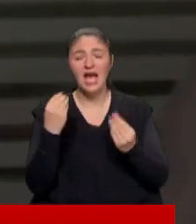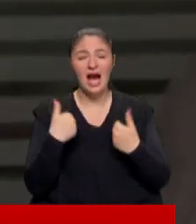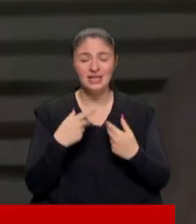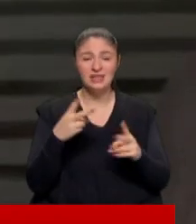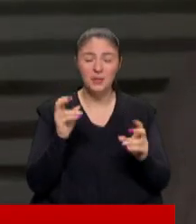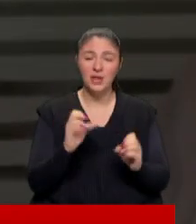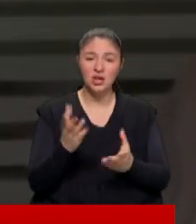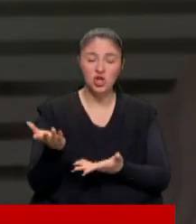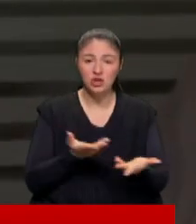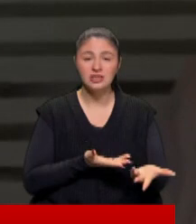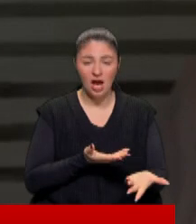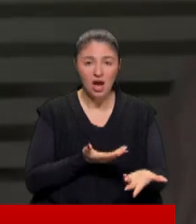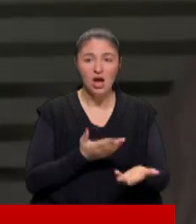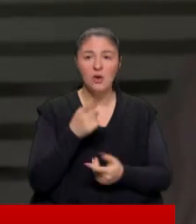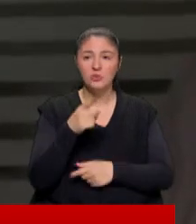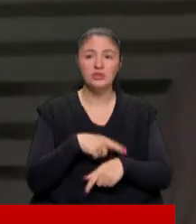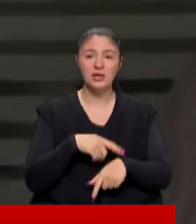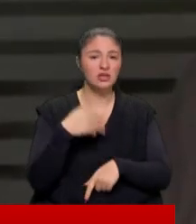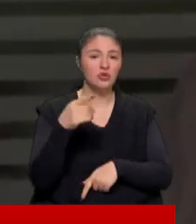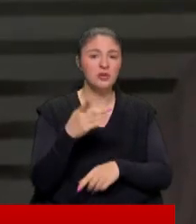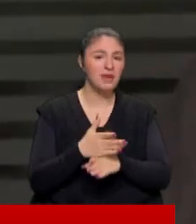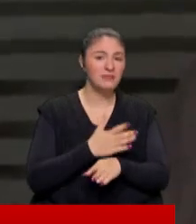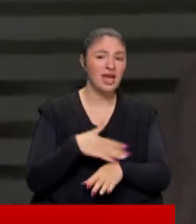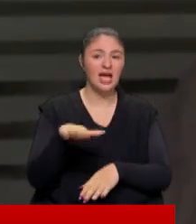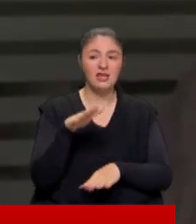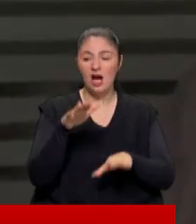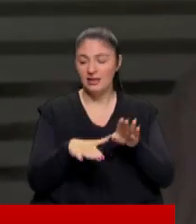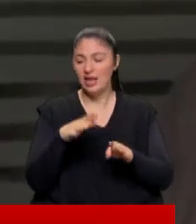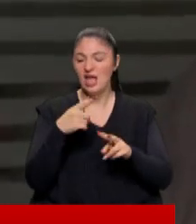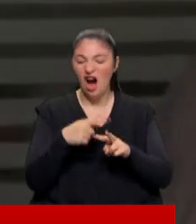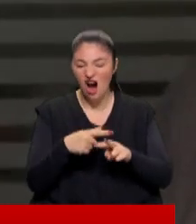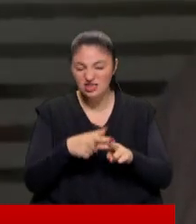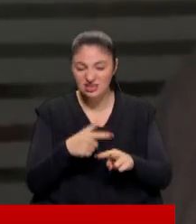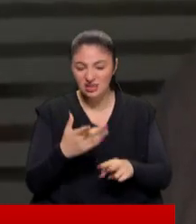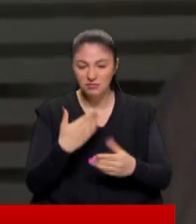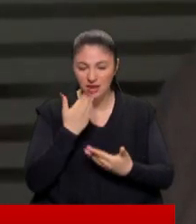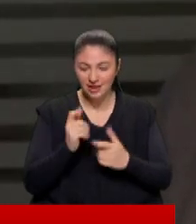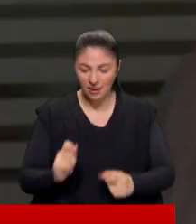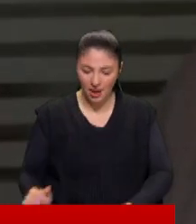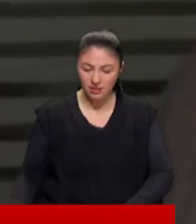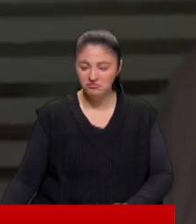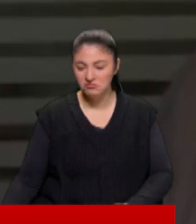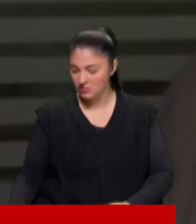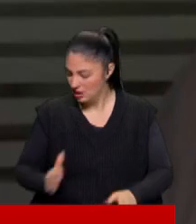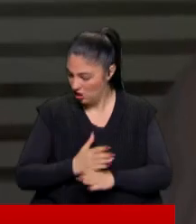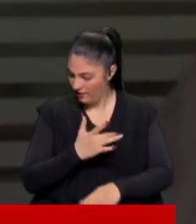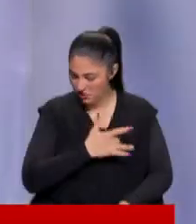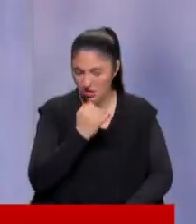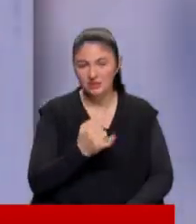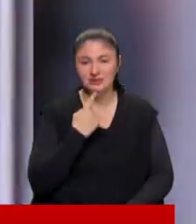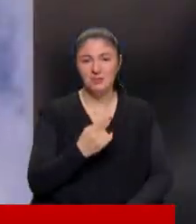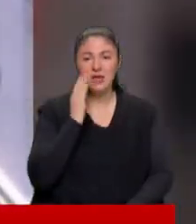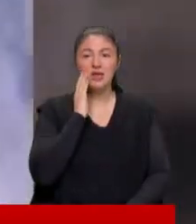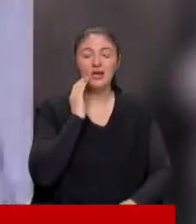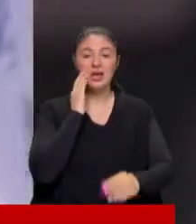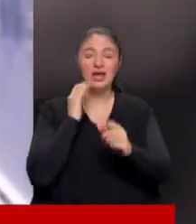halden serbest kalıyorsa, bu vakitten sonra bu memlekette adaletin ağasından bahseden gerçekten vicdansızdır.